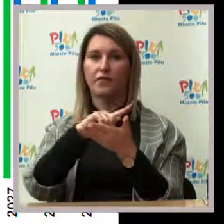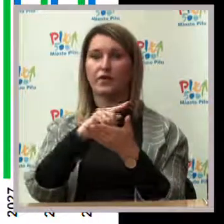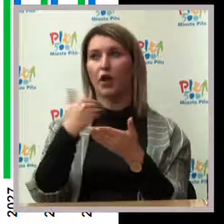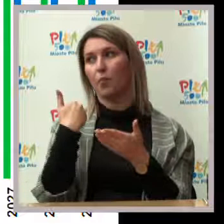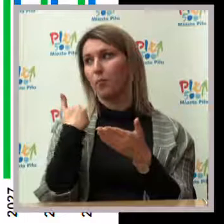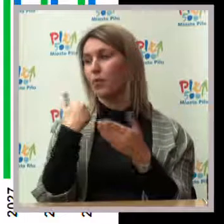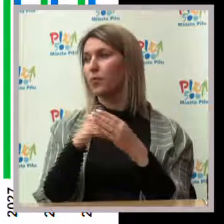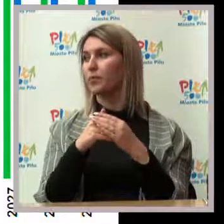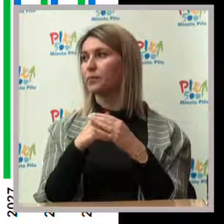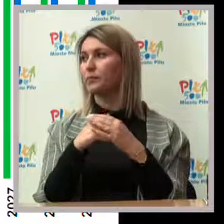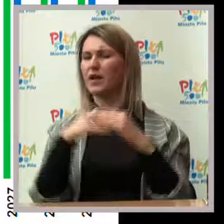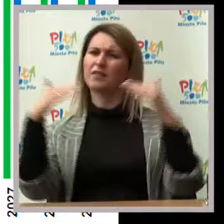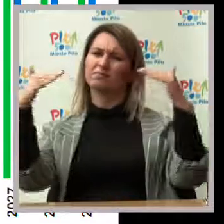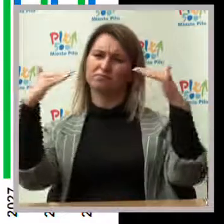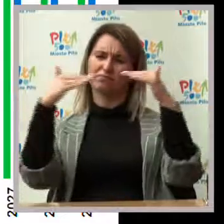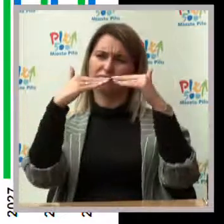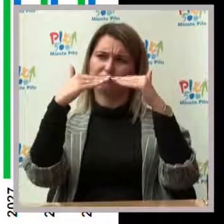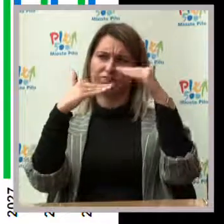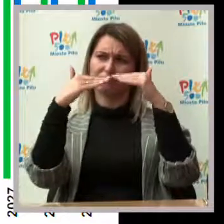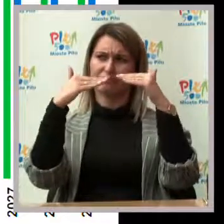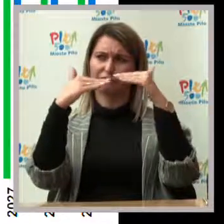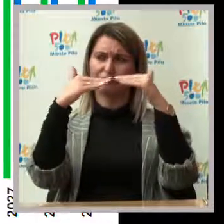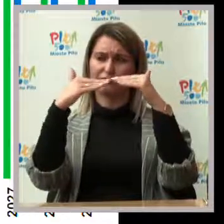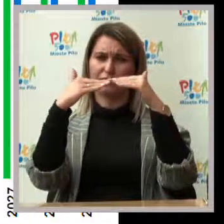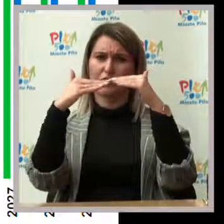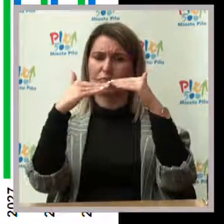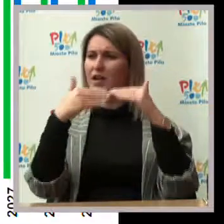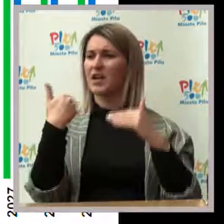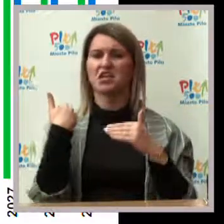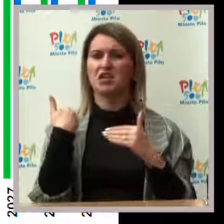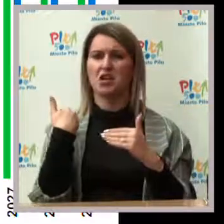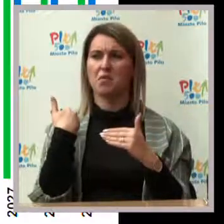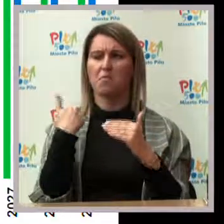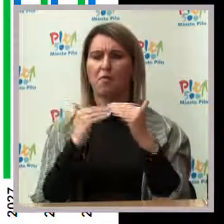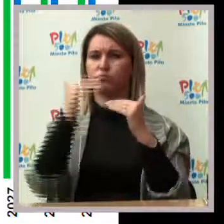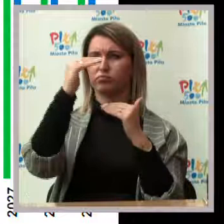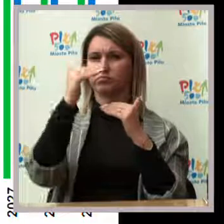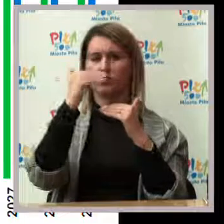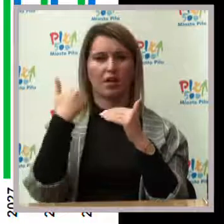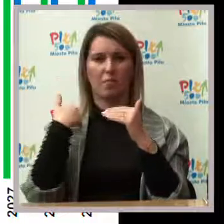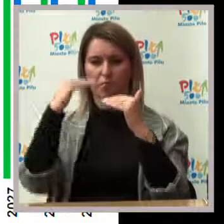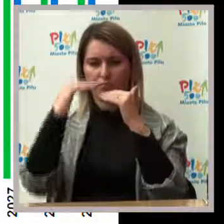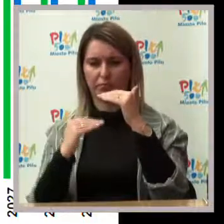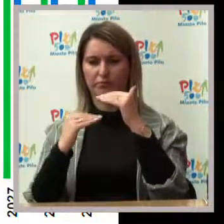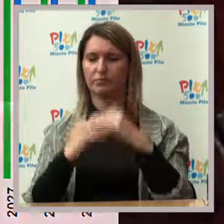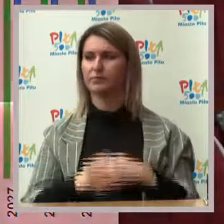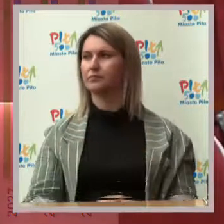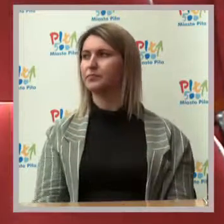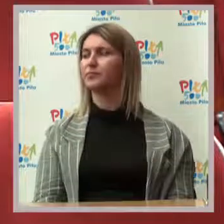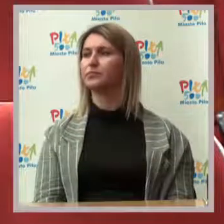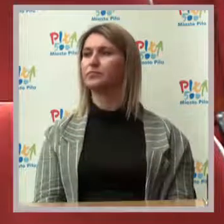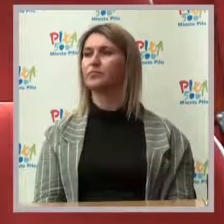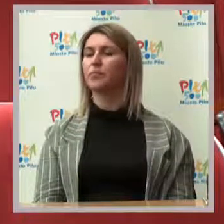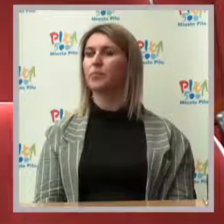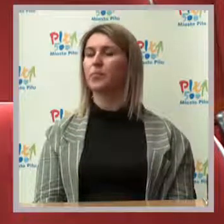praktycznie równoważył się, w związku z tym nie było ani nadwyżki, ani wielkiego deficytu, na co mieliśmy